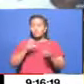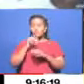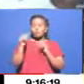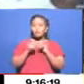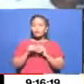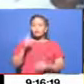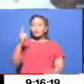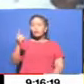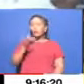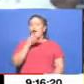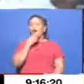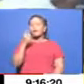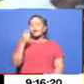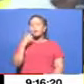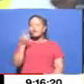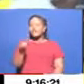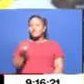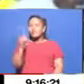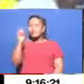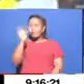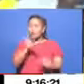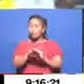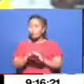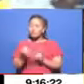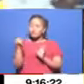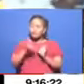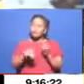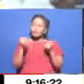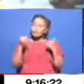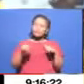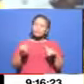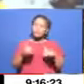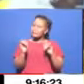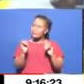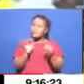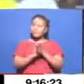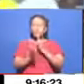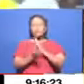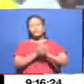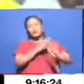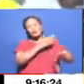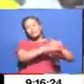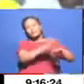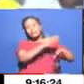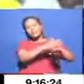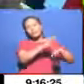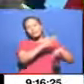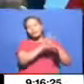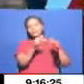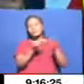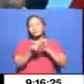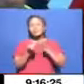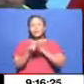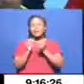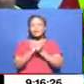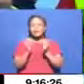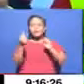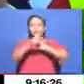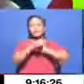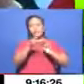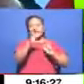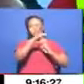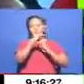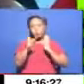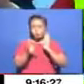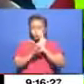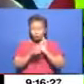one vote tutaitekeleza bila ya kuharibu pesa kwa kubadilisha katiba. Ruto says his track